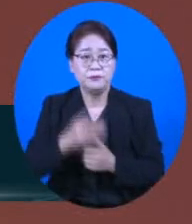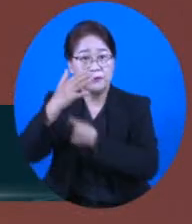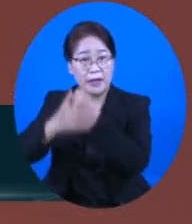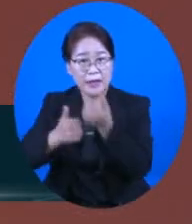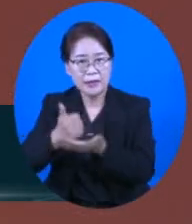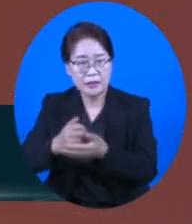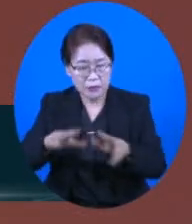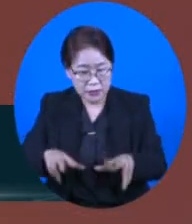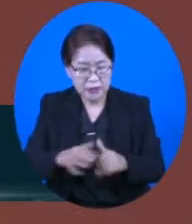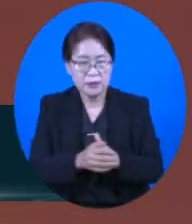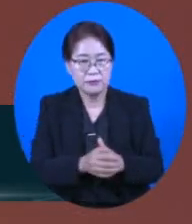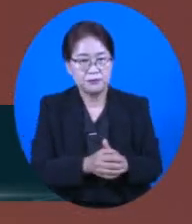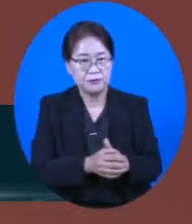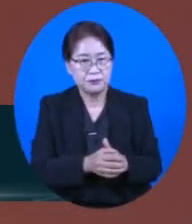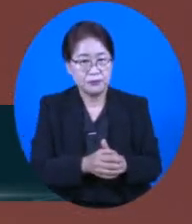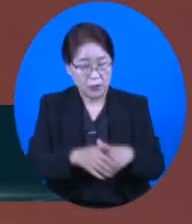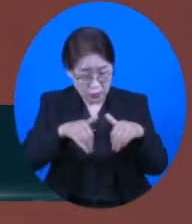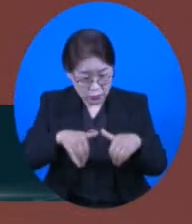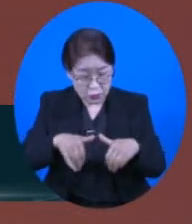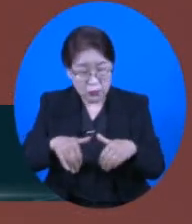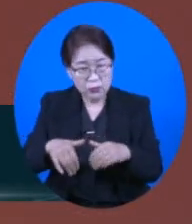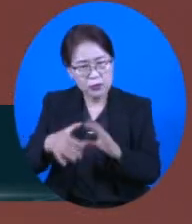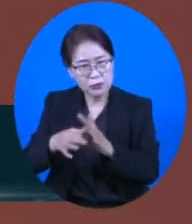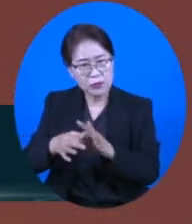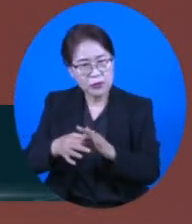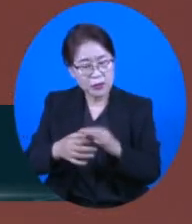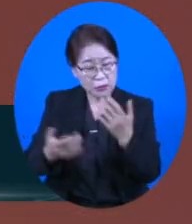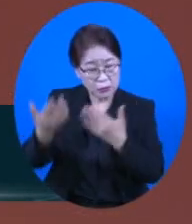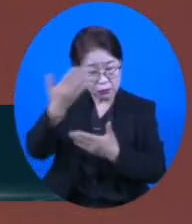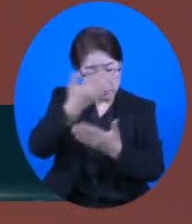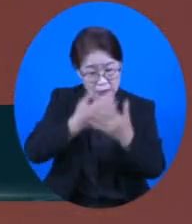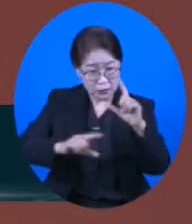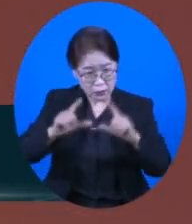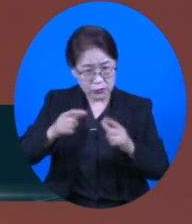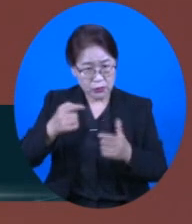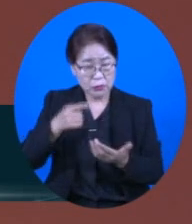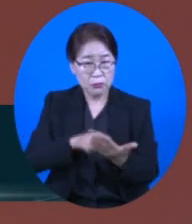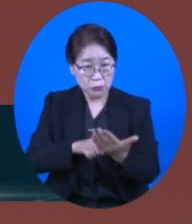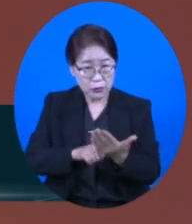하나님께서 지금 스가랴를 통해서 환상 가운데 보여주신 것은